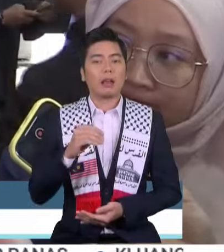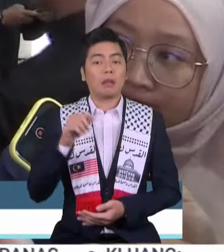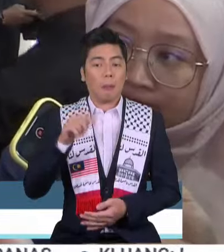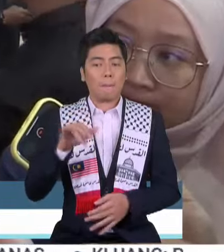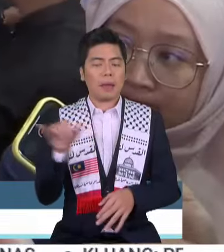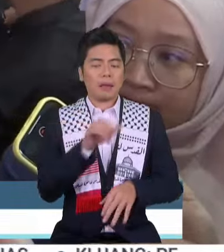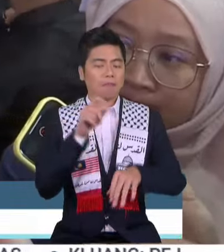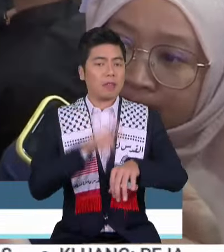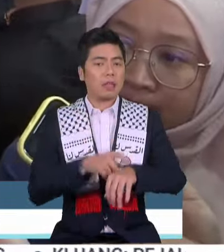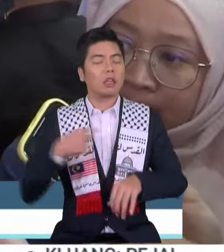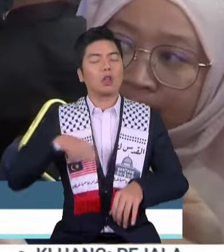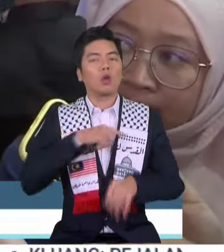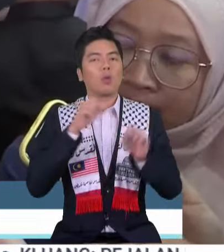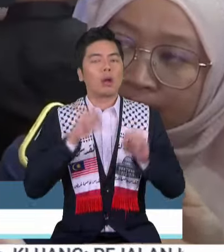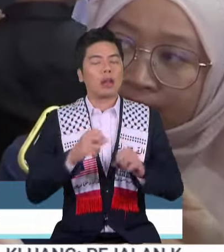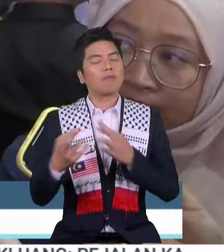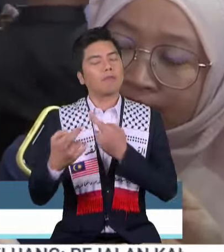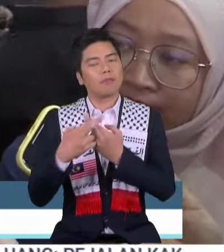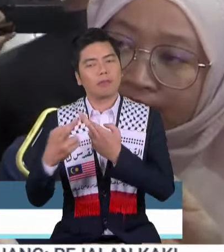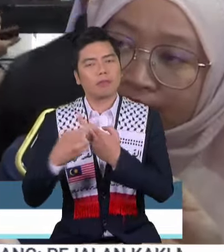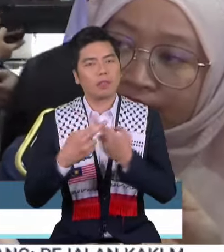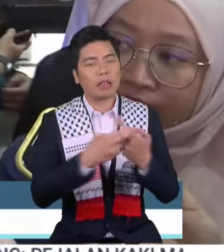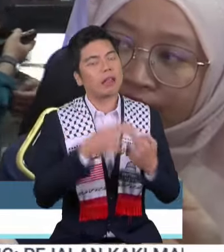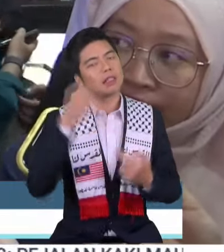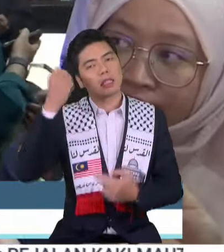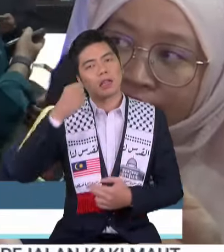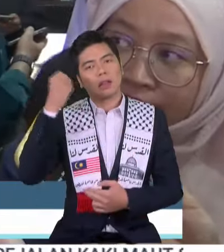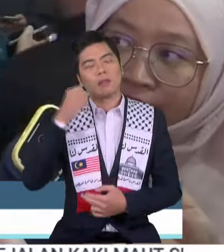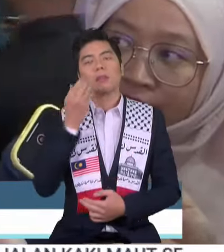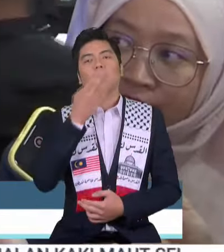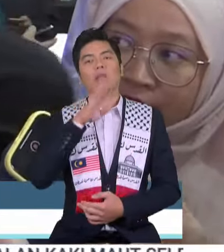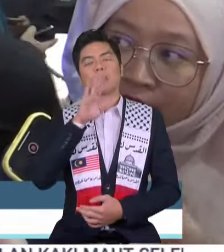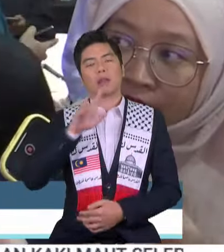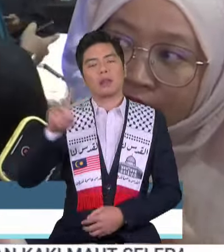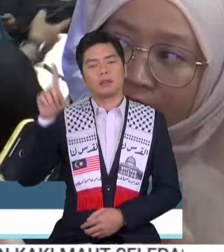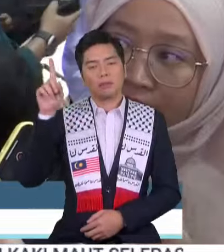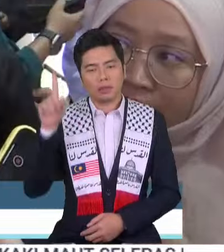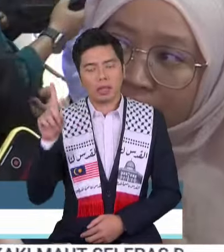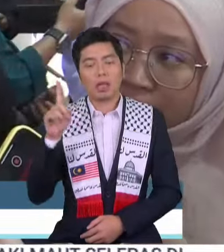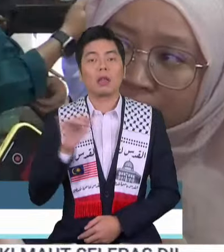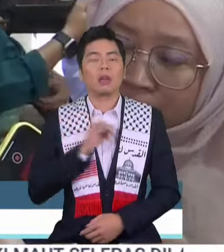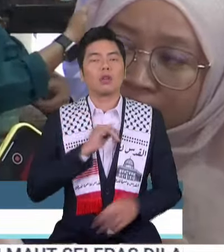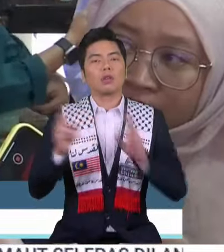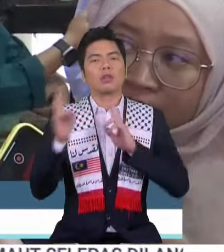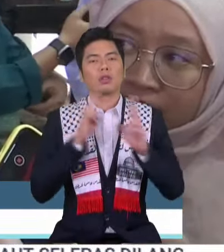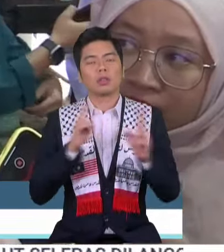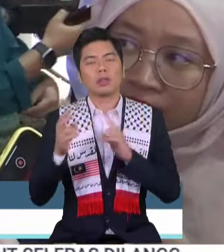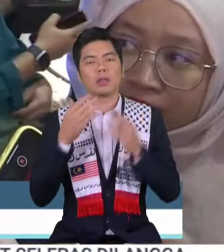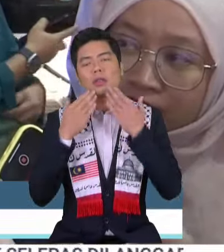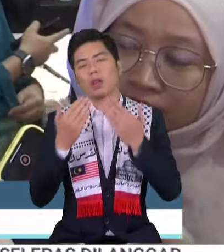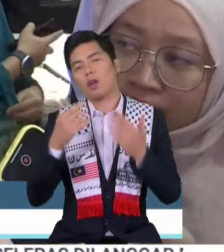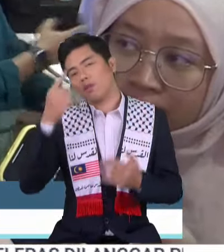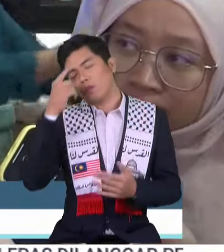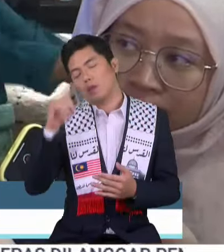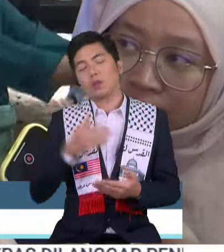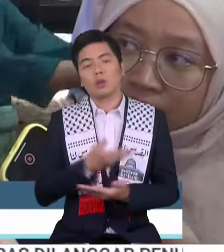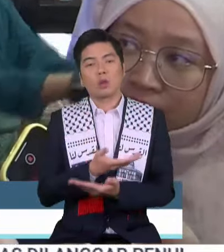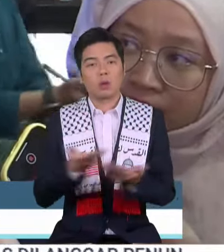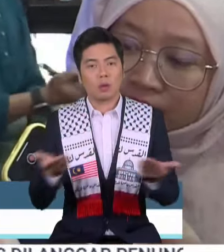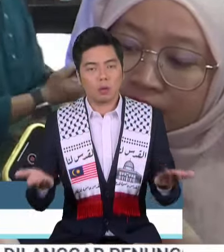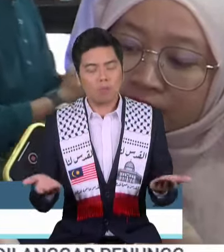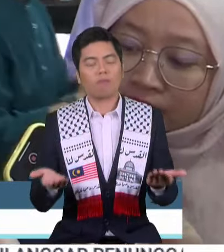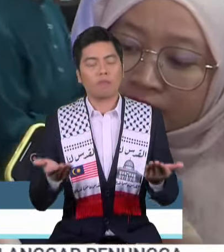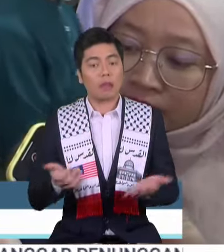lagi kita punya persahabatan dan persaudaraan. Alhamdulillah, dan saya ucap terima kasihlah kepada semua yang telah